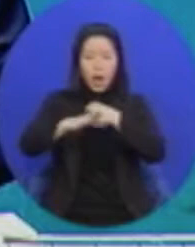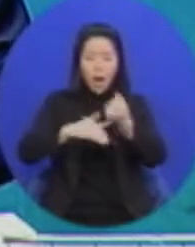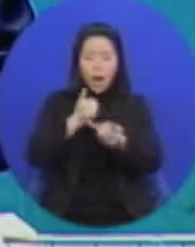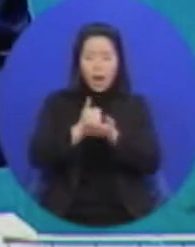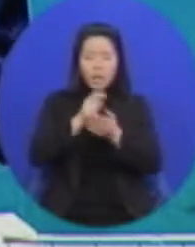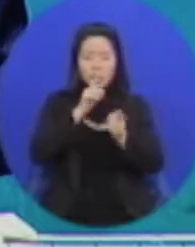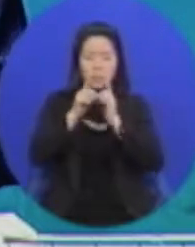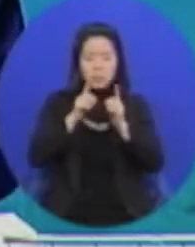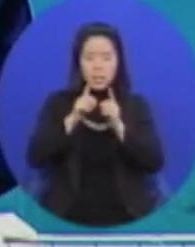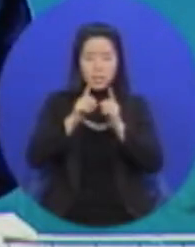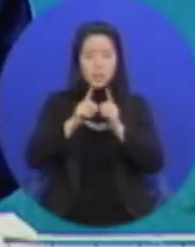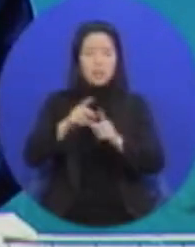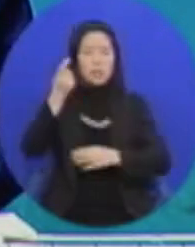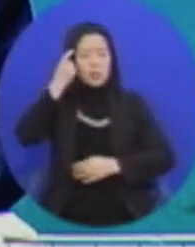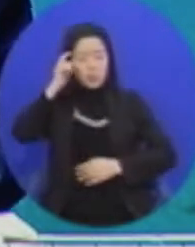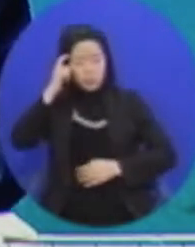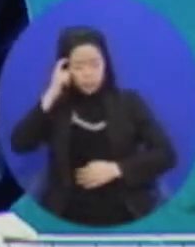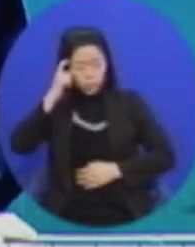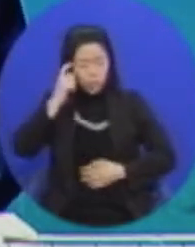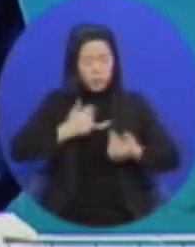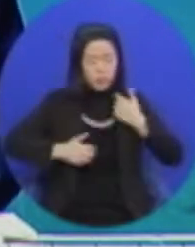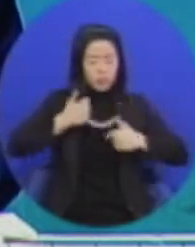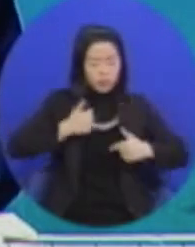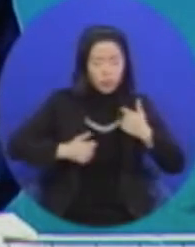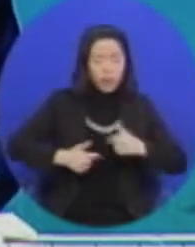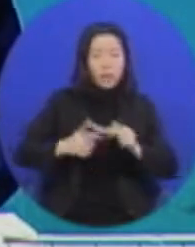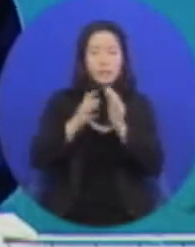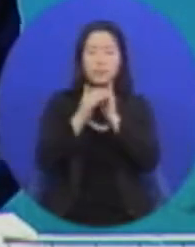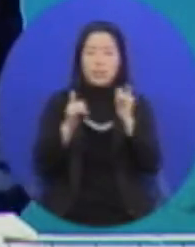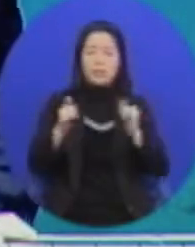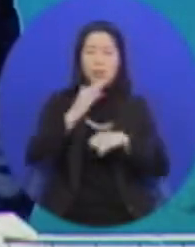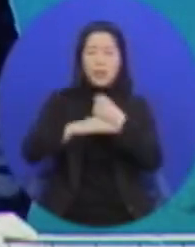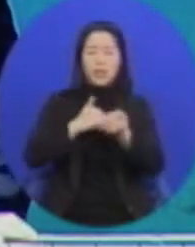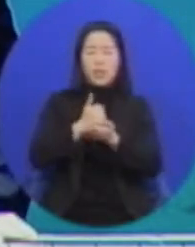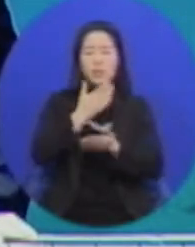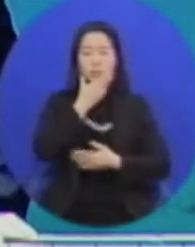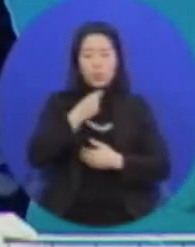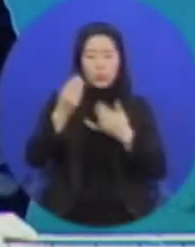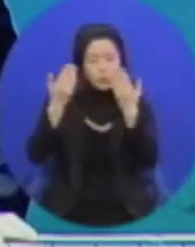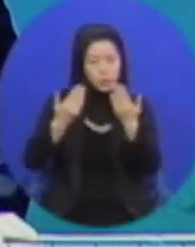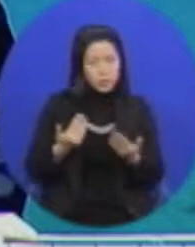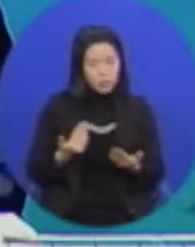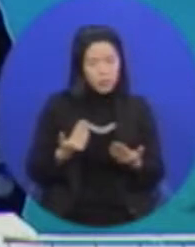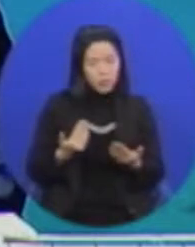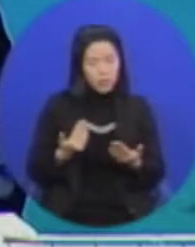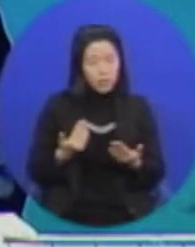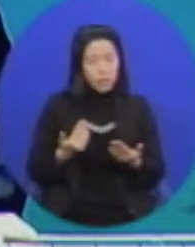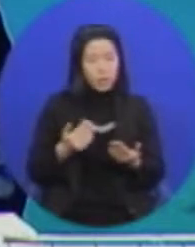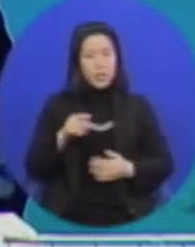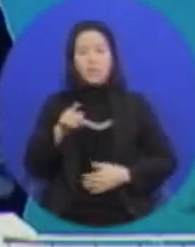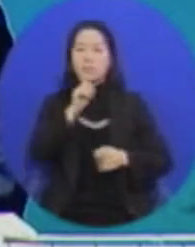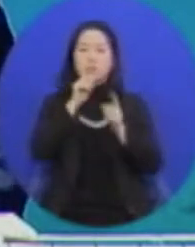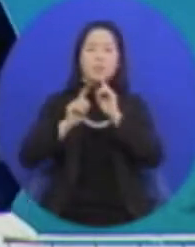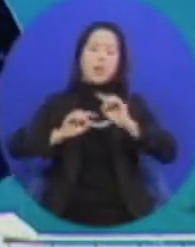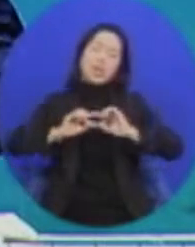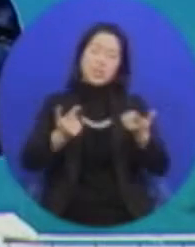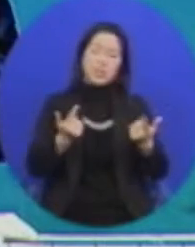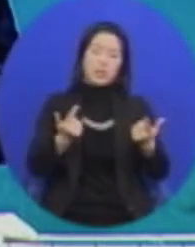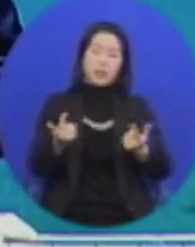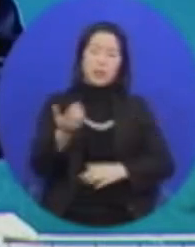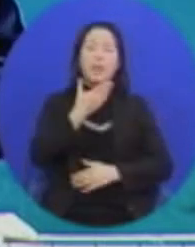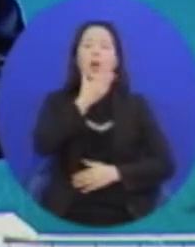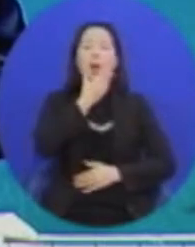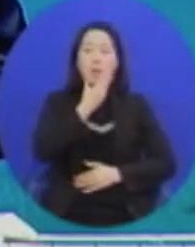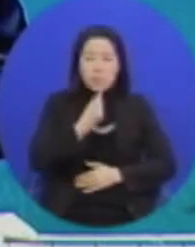늘 즐거워 하는 사람에게 하나님이 복을 주실 거다 아니에요 그런 말이 아닙니다 보기